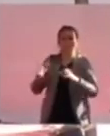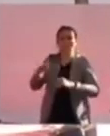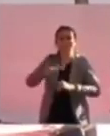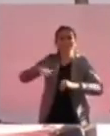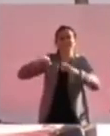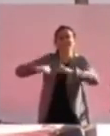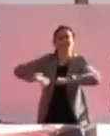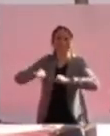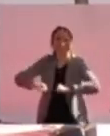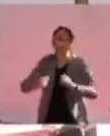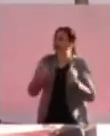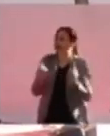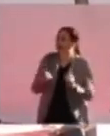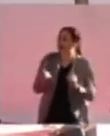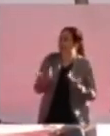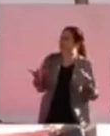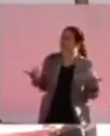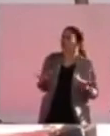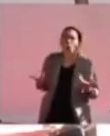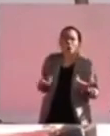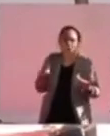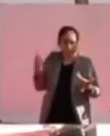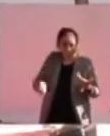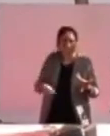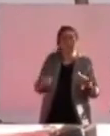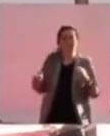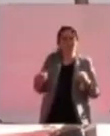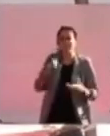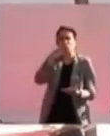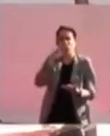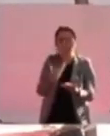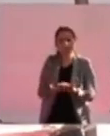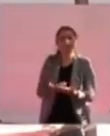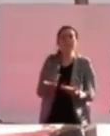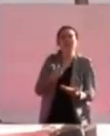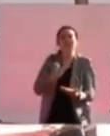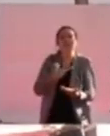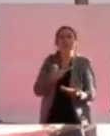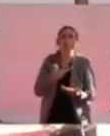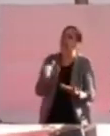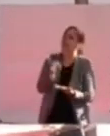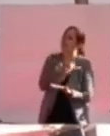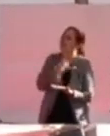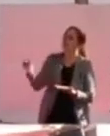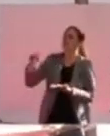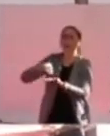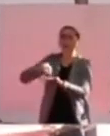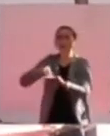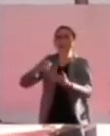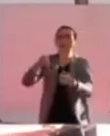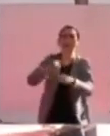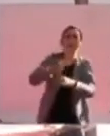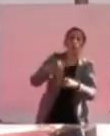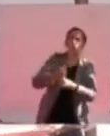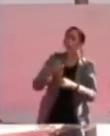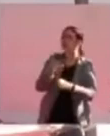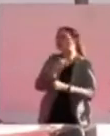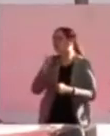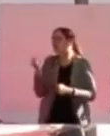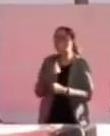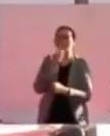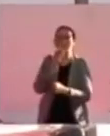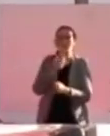in cui ci sono rappresentanze di tuttavia a formativa e di tutte le categorie lavorative coinvolte che pretendono questo cambiamento